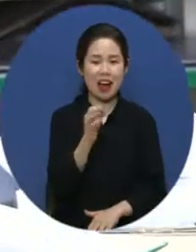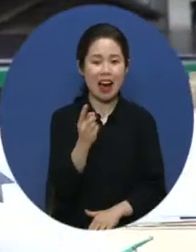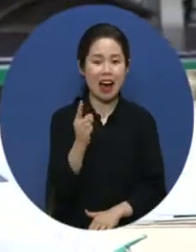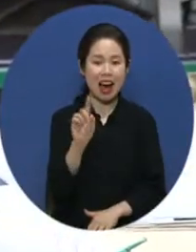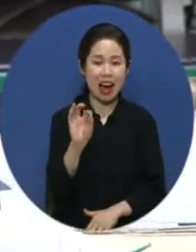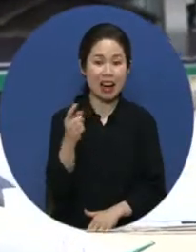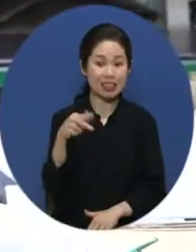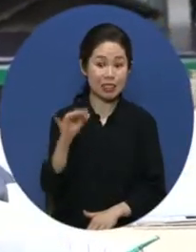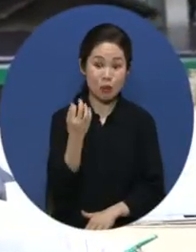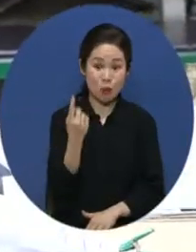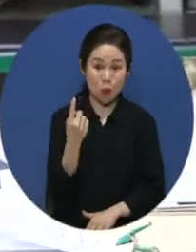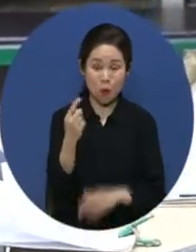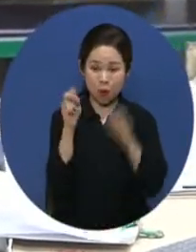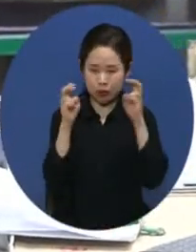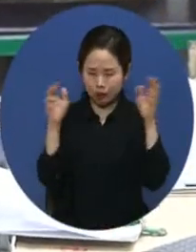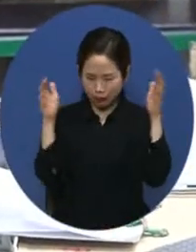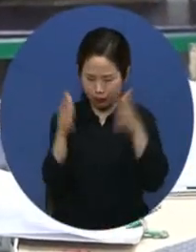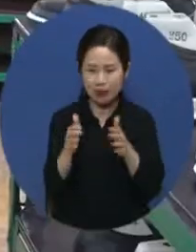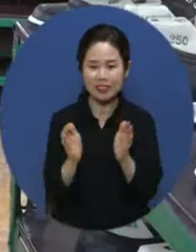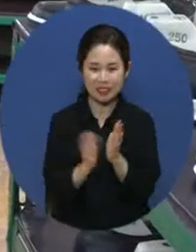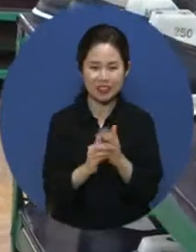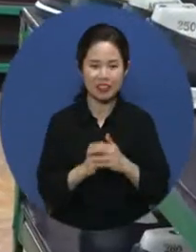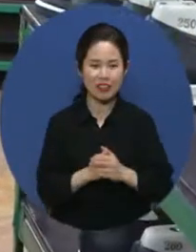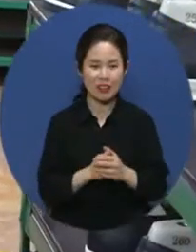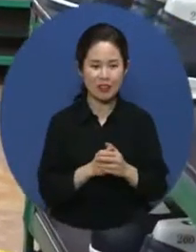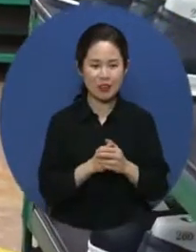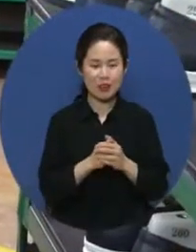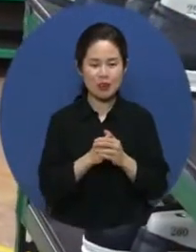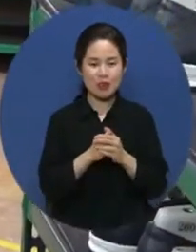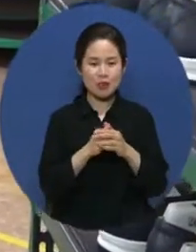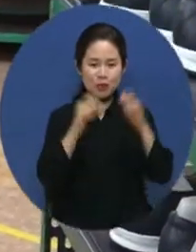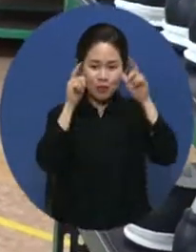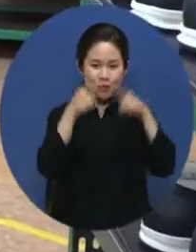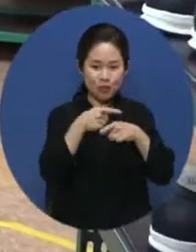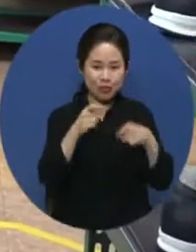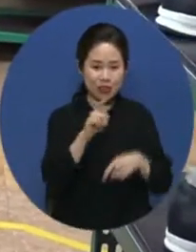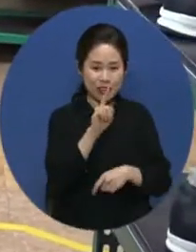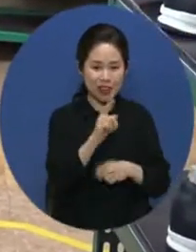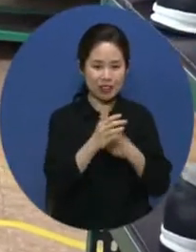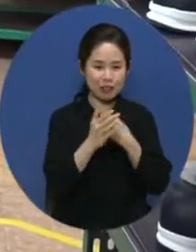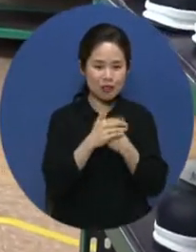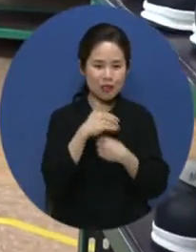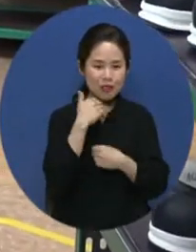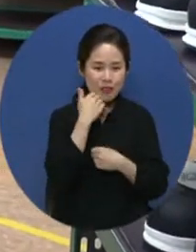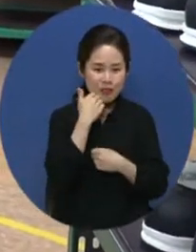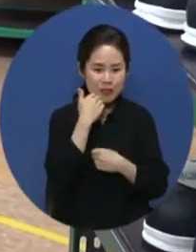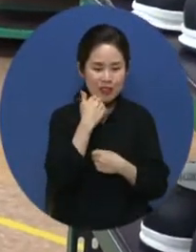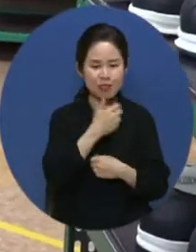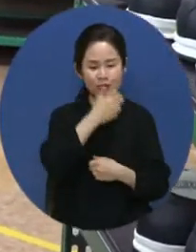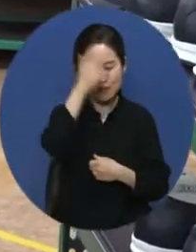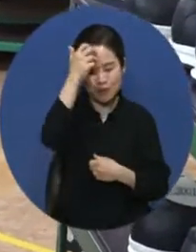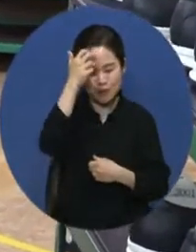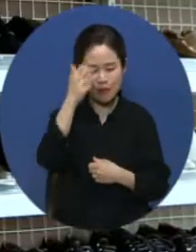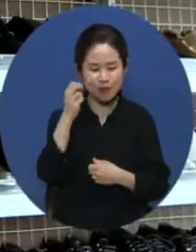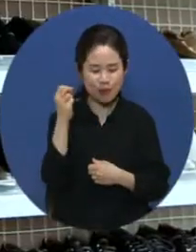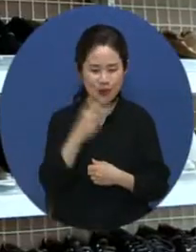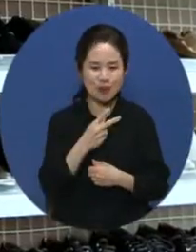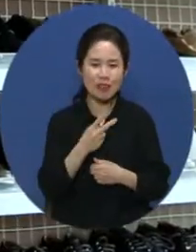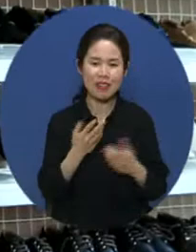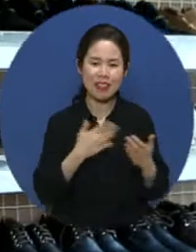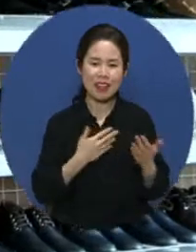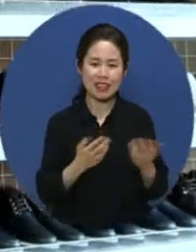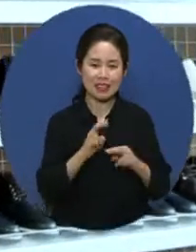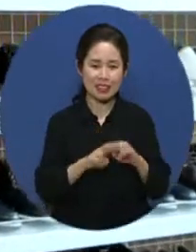구두 한 켤레가 누군가에게는 꿈이 되고 값진 일터가 되고 나아가 성공과